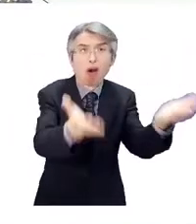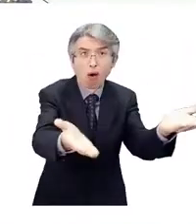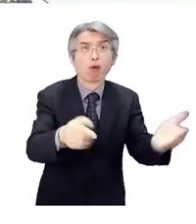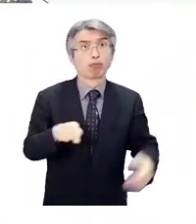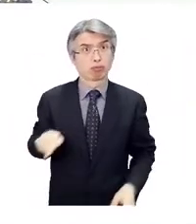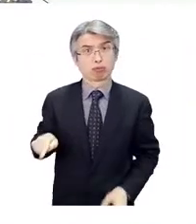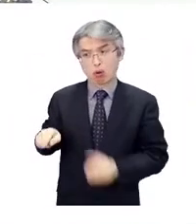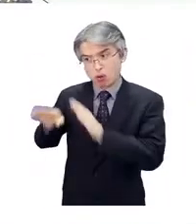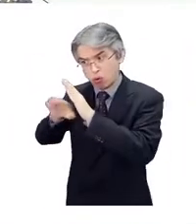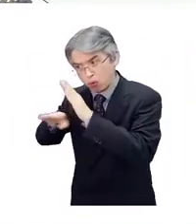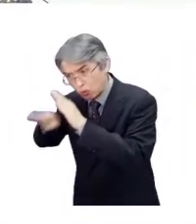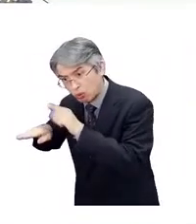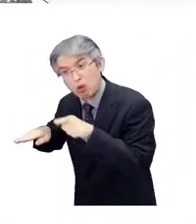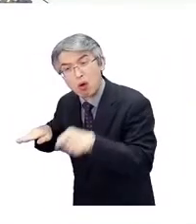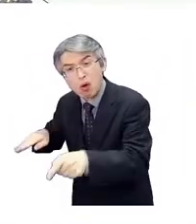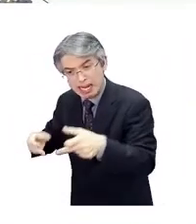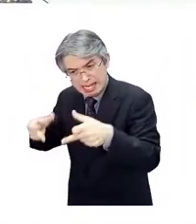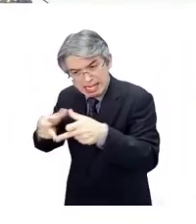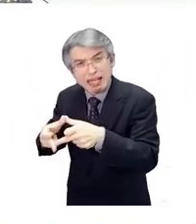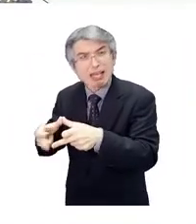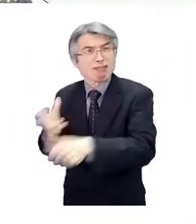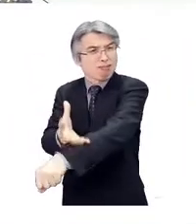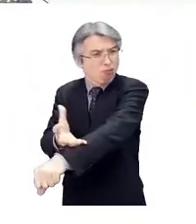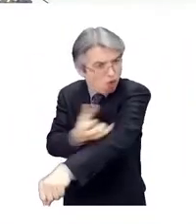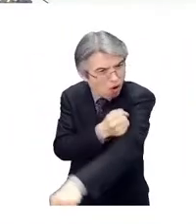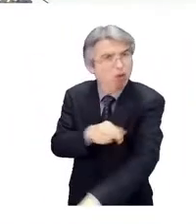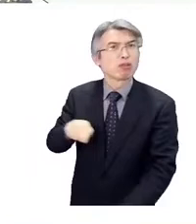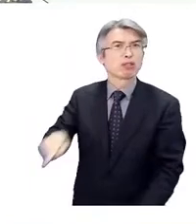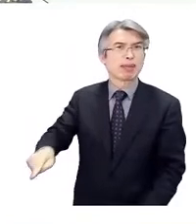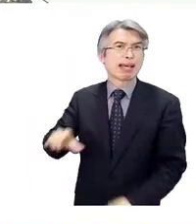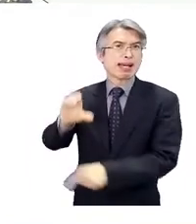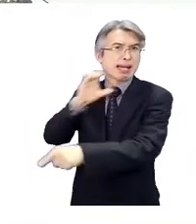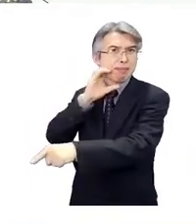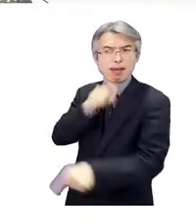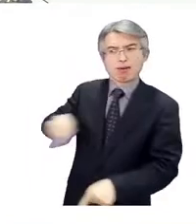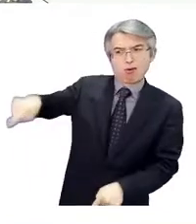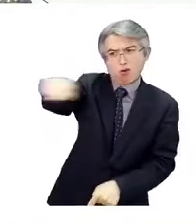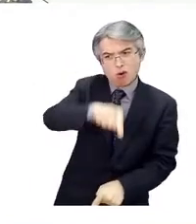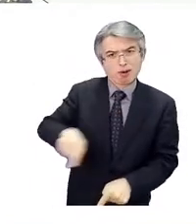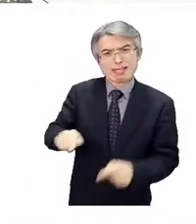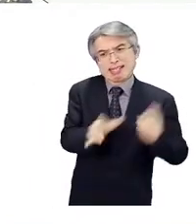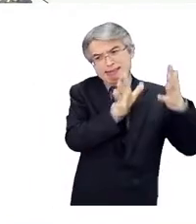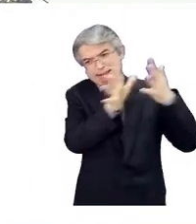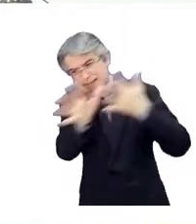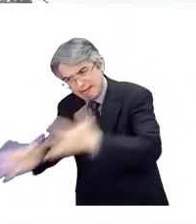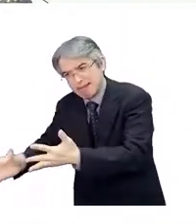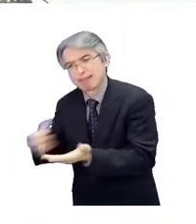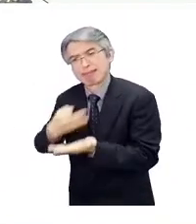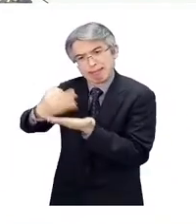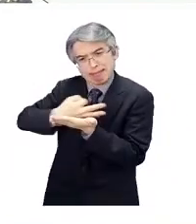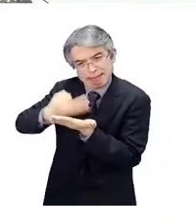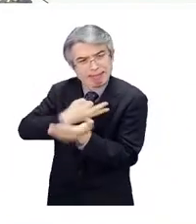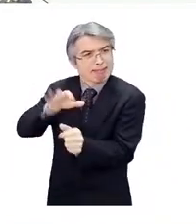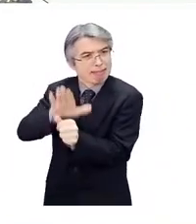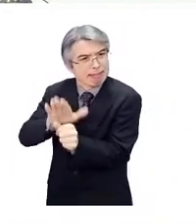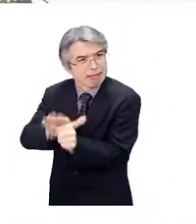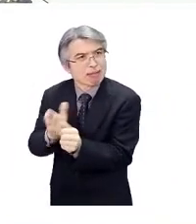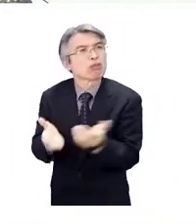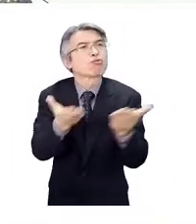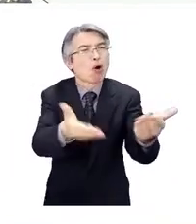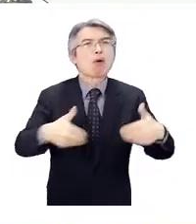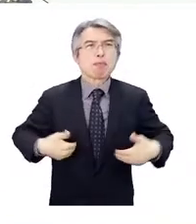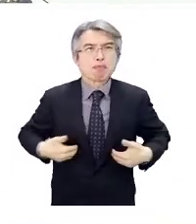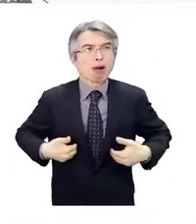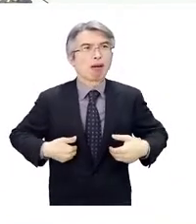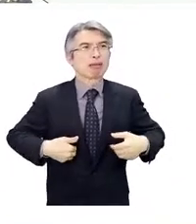추진함으로써 장애인의 권리에 대해서도 알리고 카페 또한 홍보할 수 있는 기회를 마련하였습니다. 이를 통해 매출